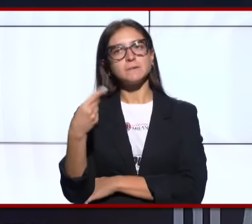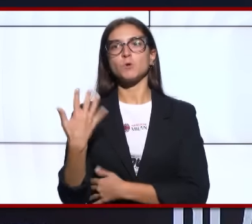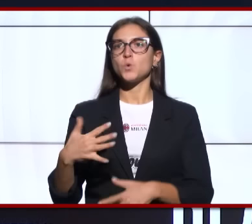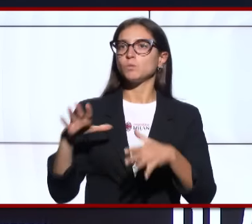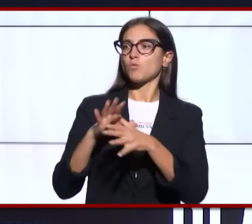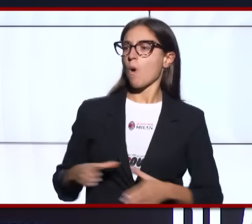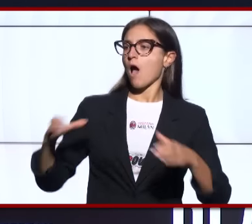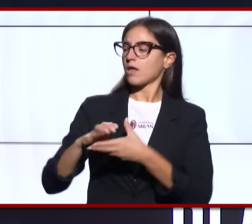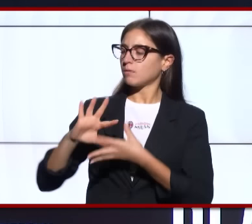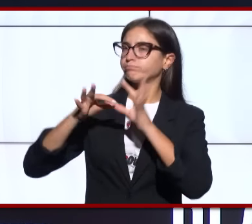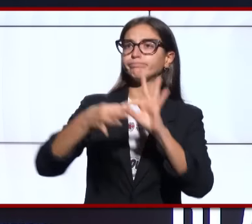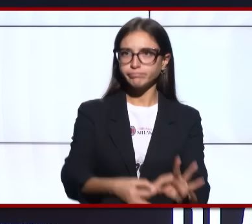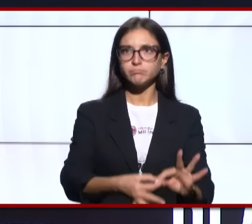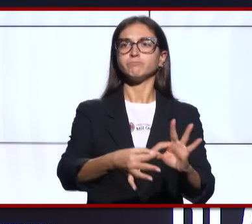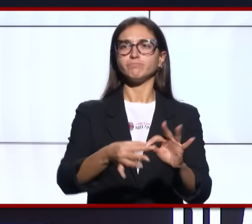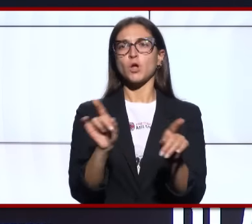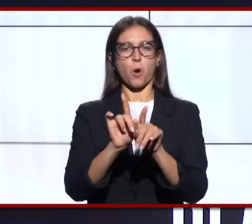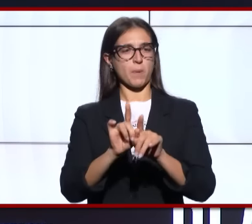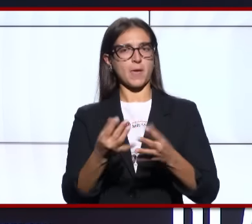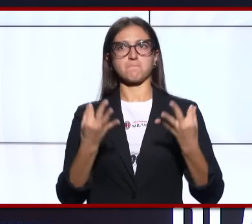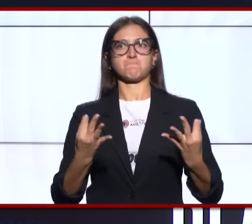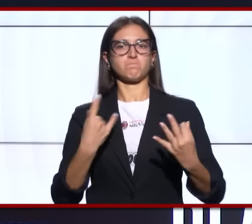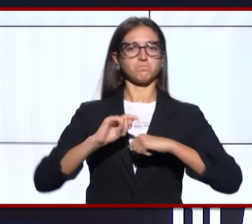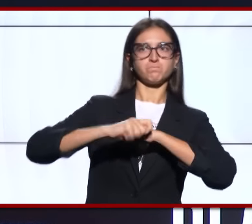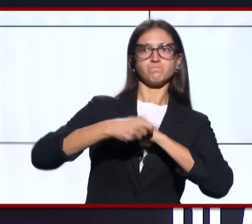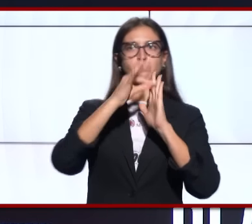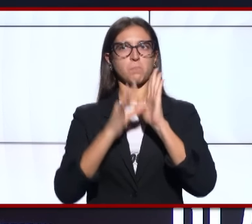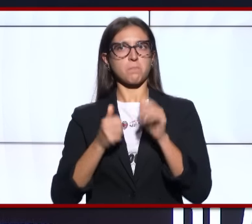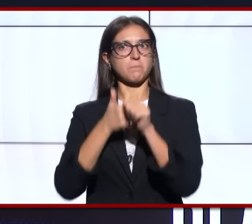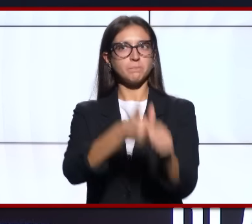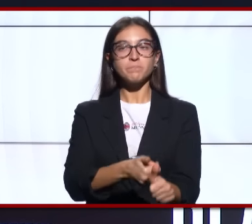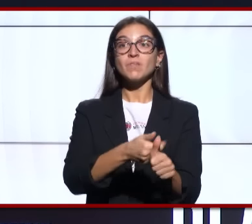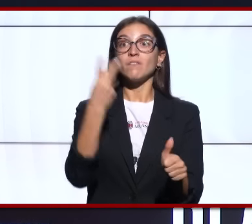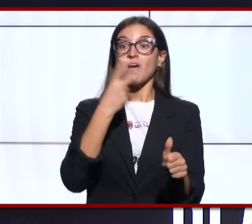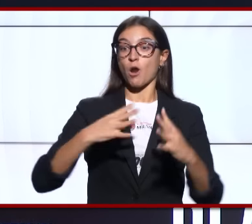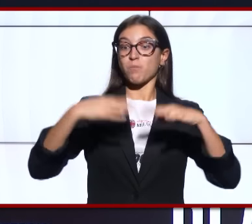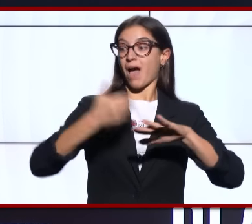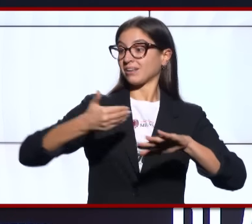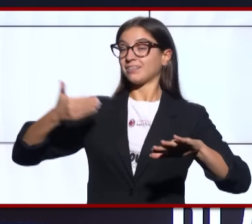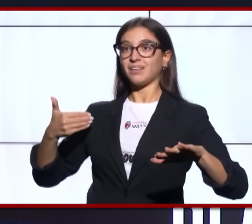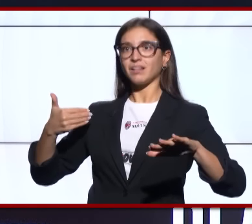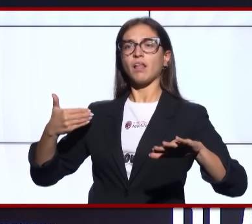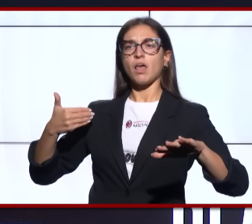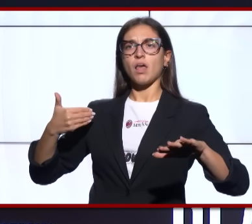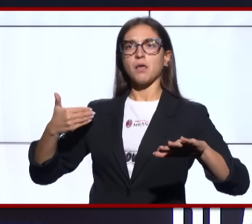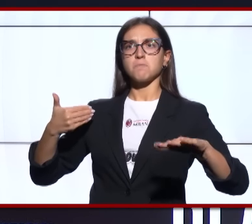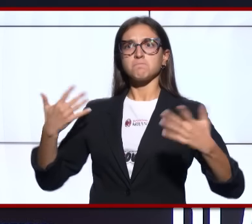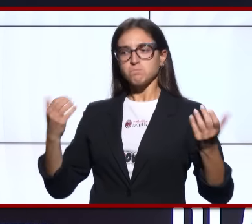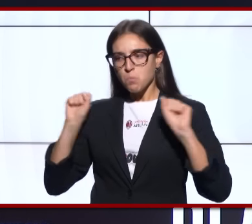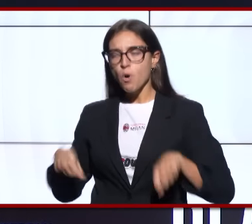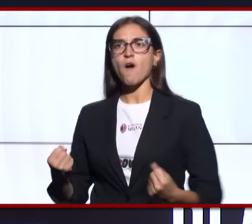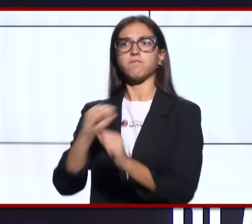molto quadrato reduce da tante partite in cui ha potuto accumulare